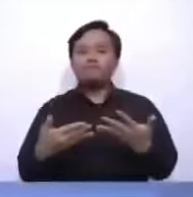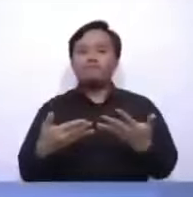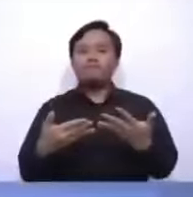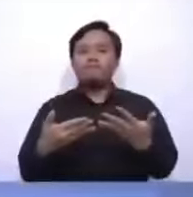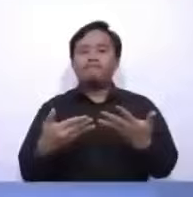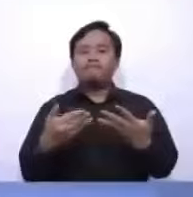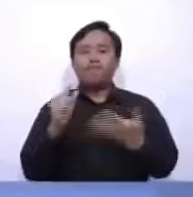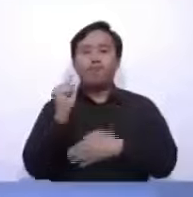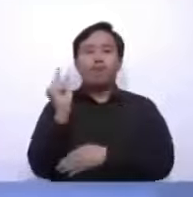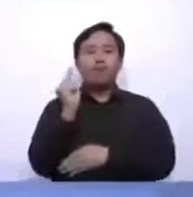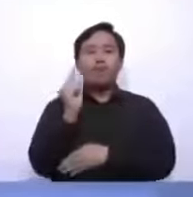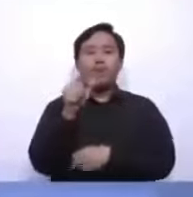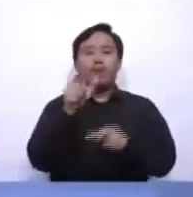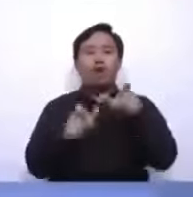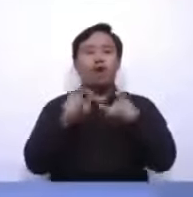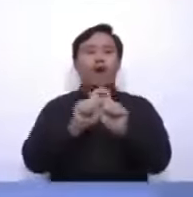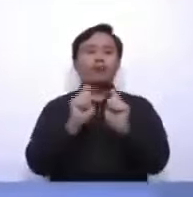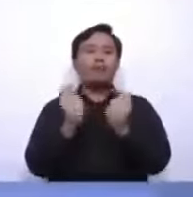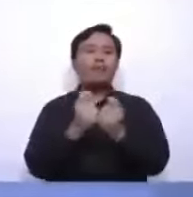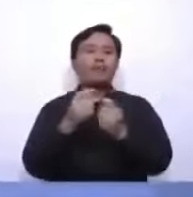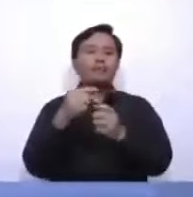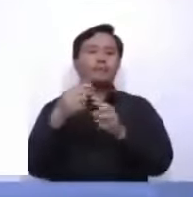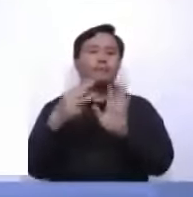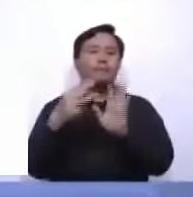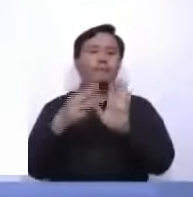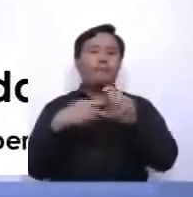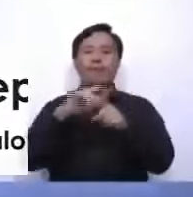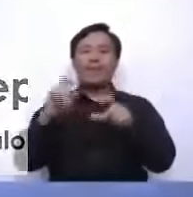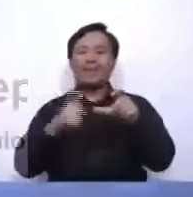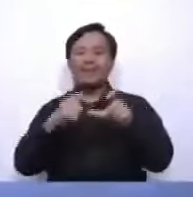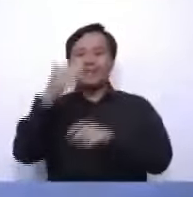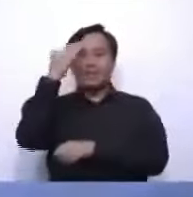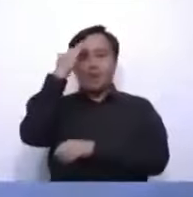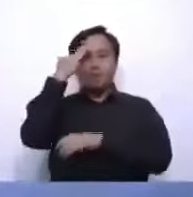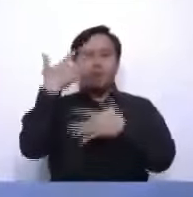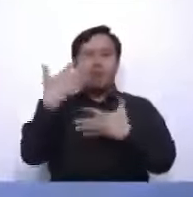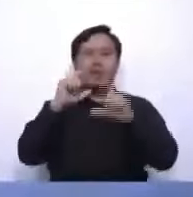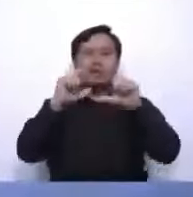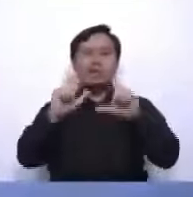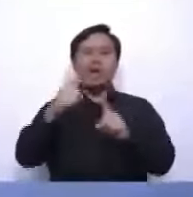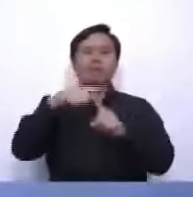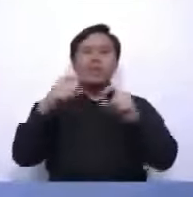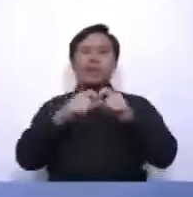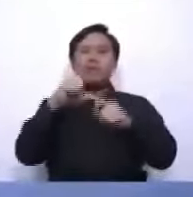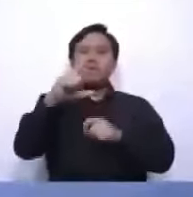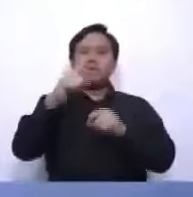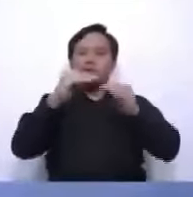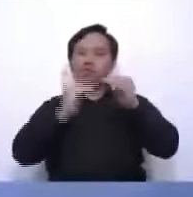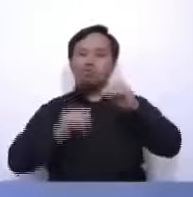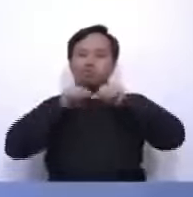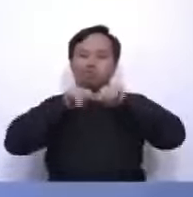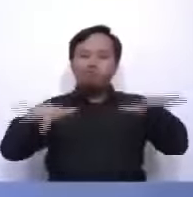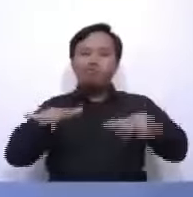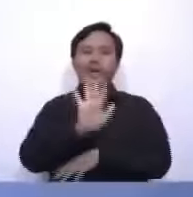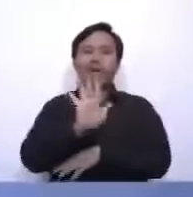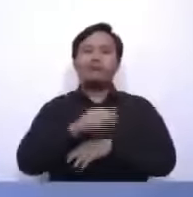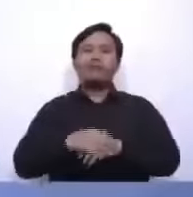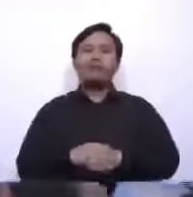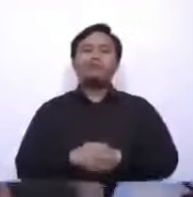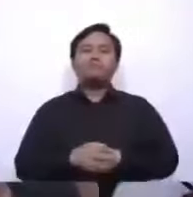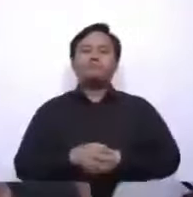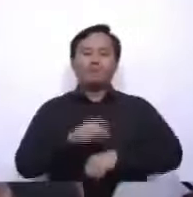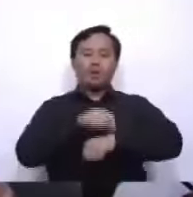terutama tim medis yang memang secara lengkap untuk mengetahui tentang bagaimana TBC ini supaya tidak menular kepada masyarakat. Baik, Bapak, terima